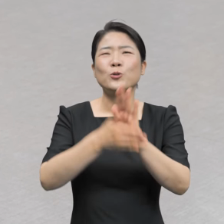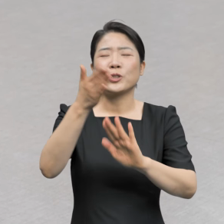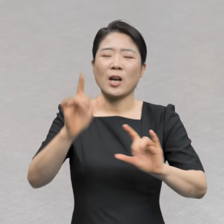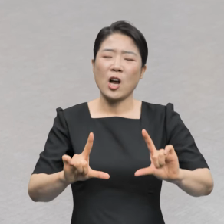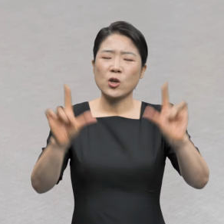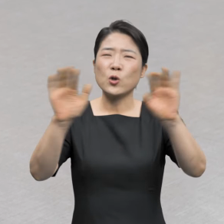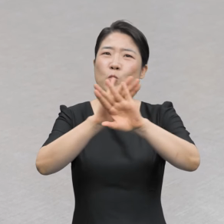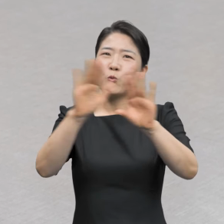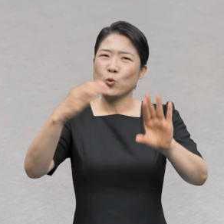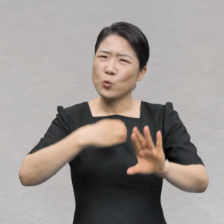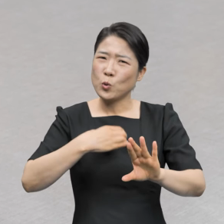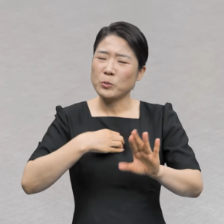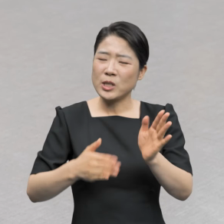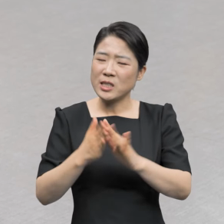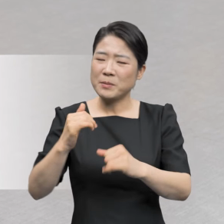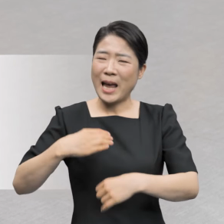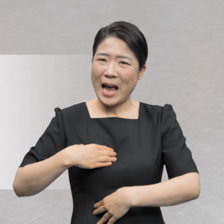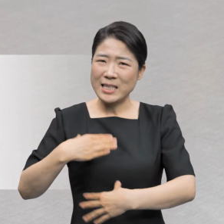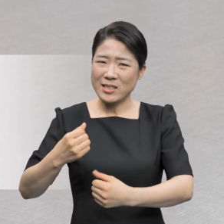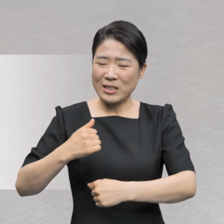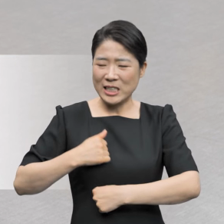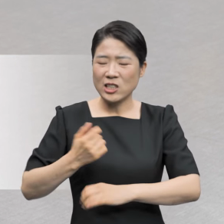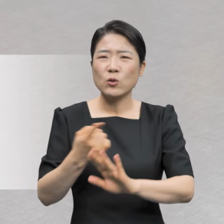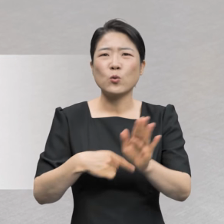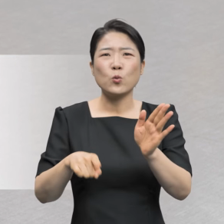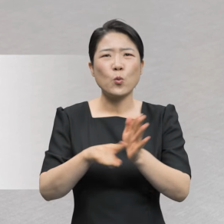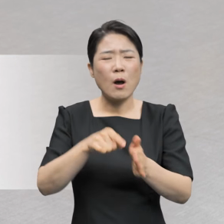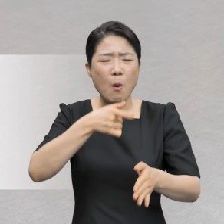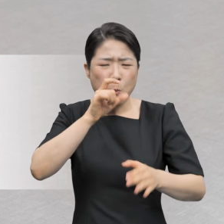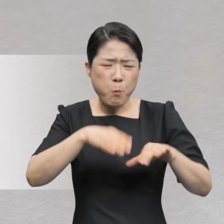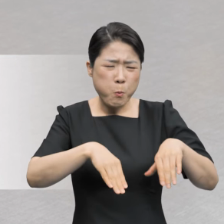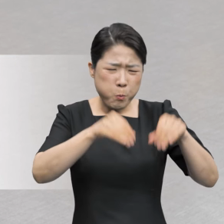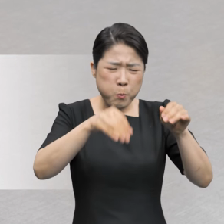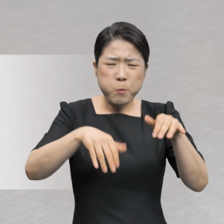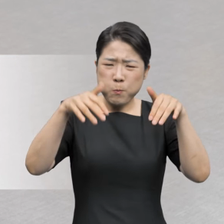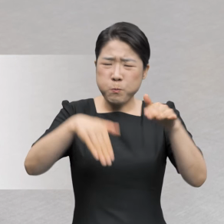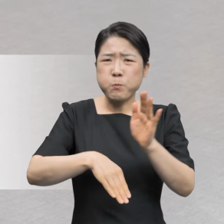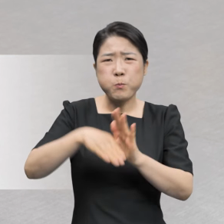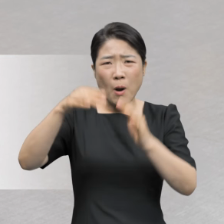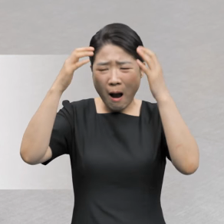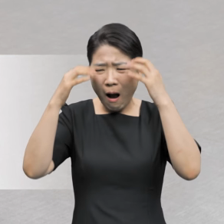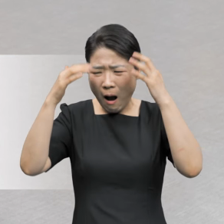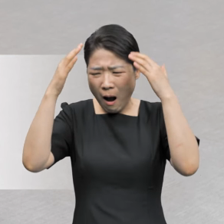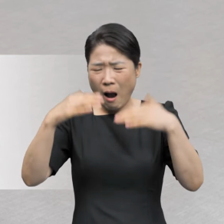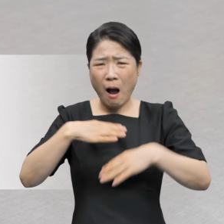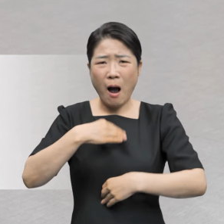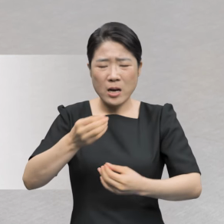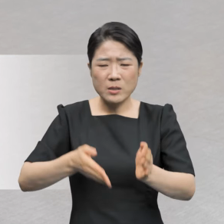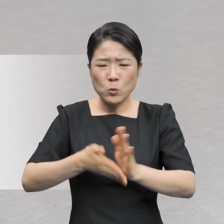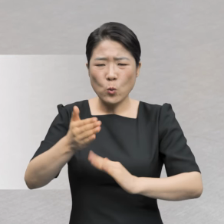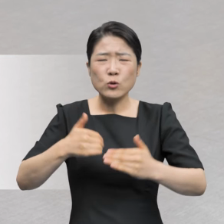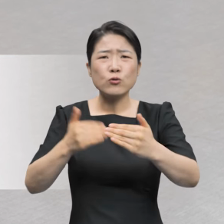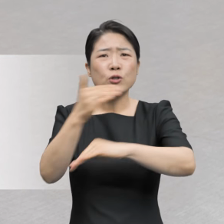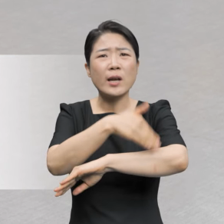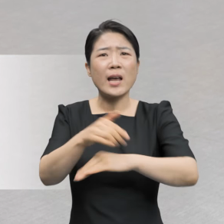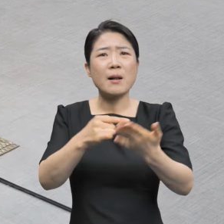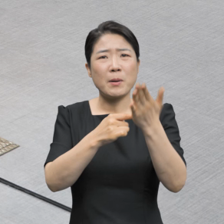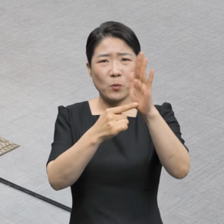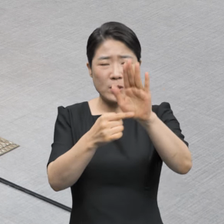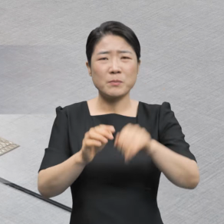광주시가 기후위기로부터 시민의 안전을 지키기 위해 가뭄 홍수 폭염 안심도시 조성을 위한 추진 계획을